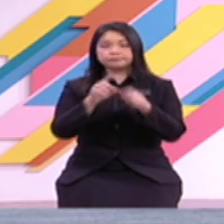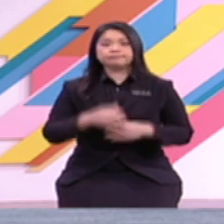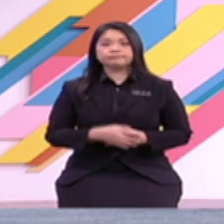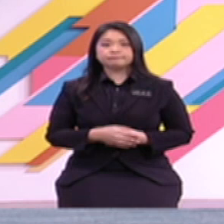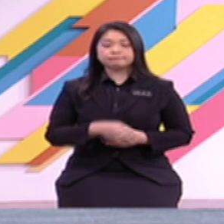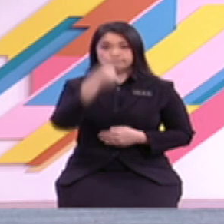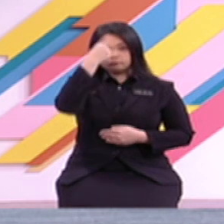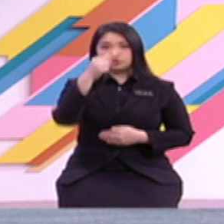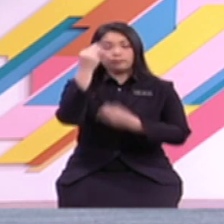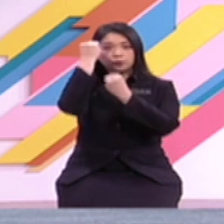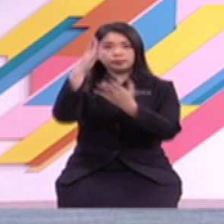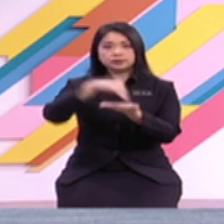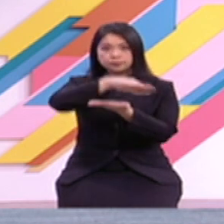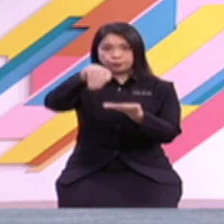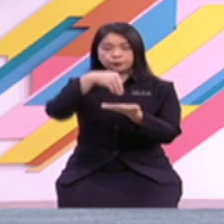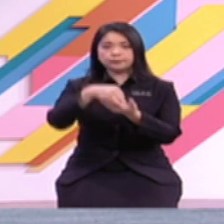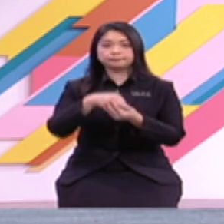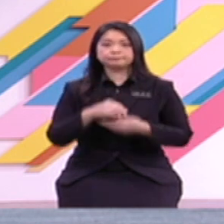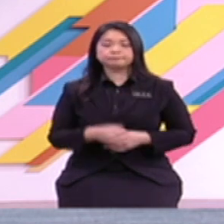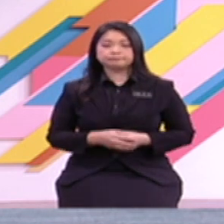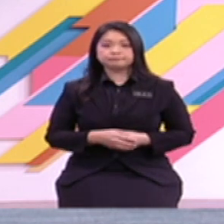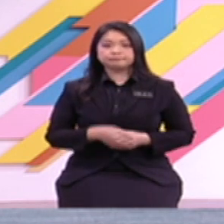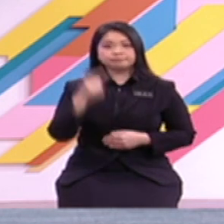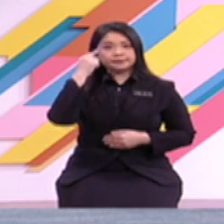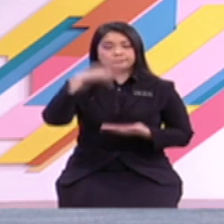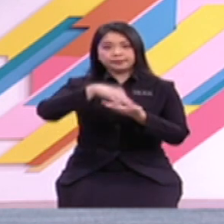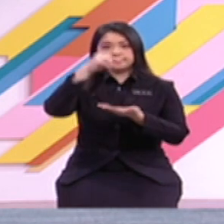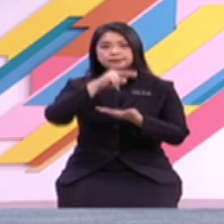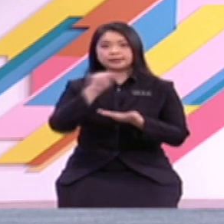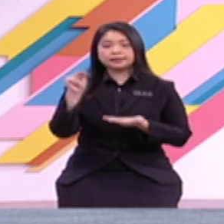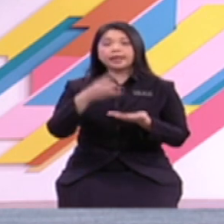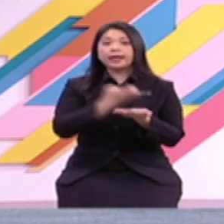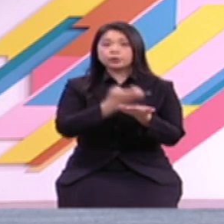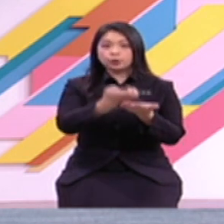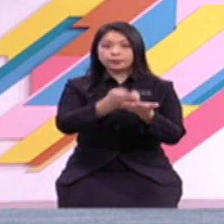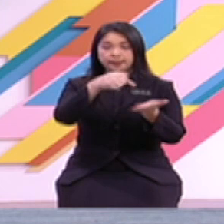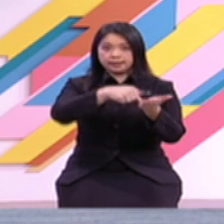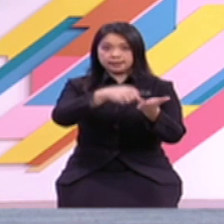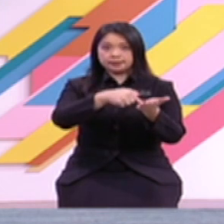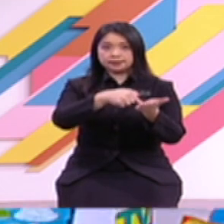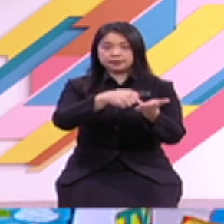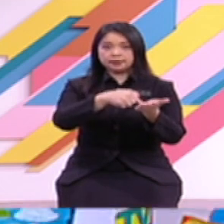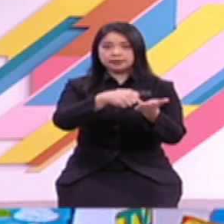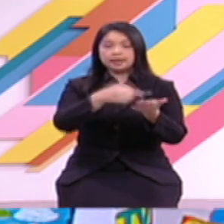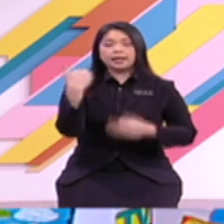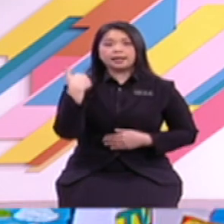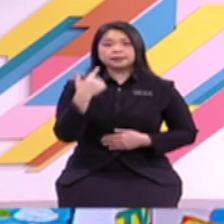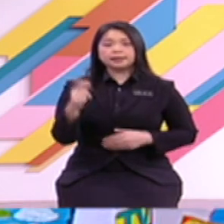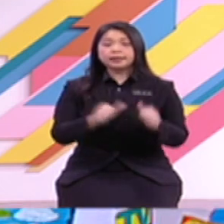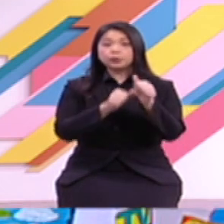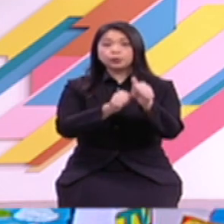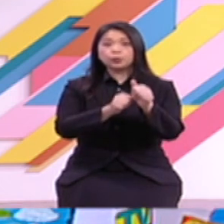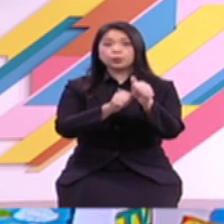oke untuk makluman semua mata pelajaran Ekonomi ini sebenarnya adalah mengikut